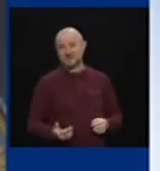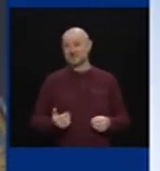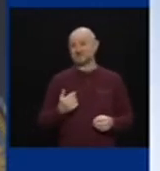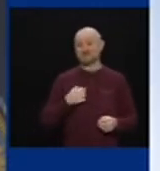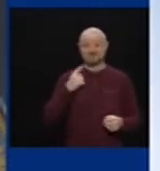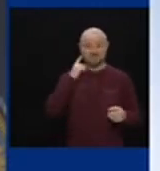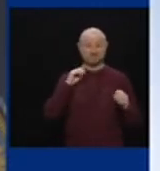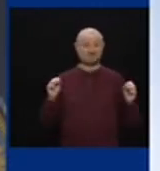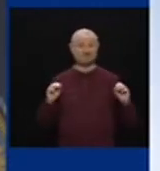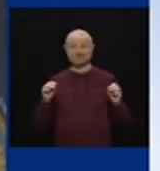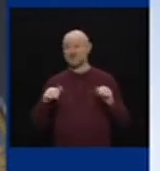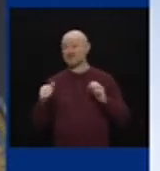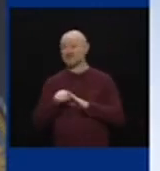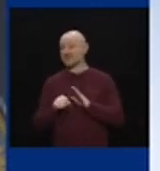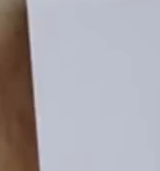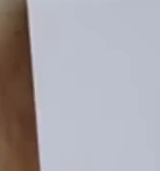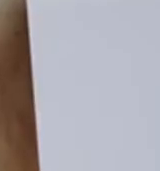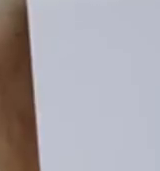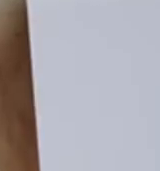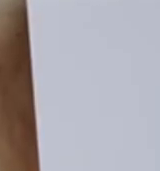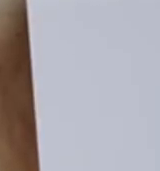faire savoir à la population que cela se termine.